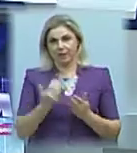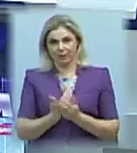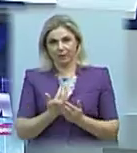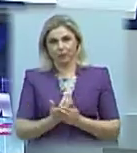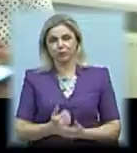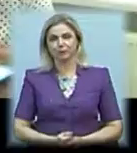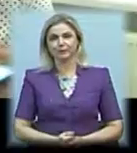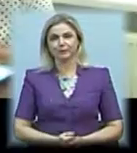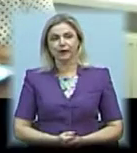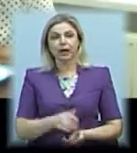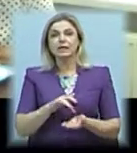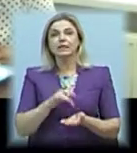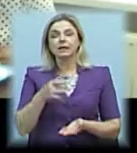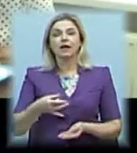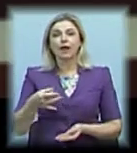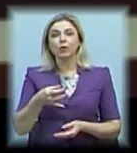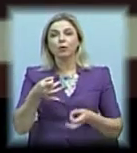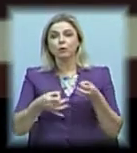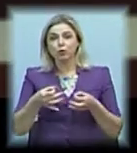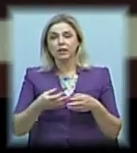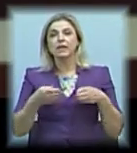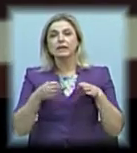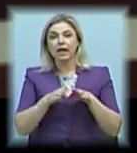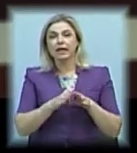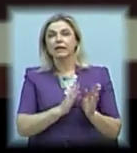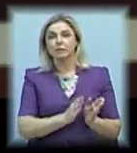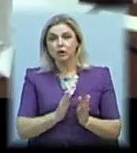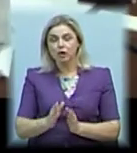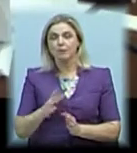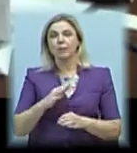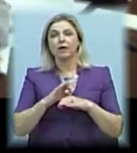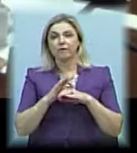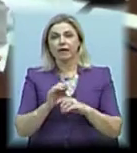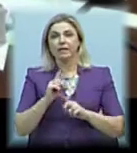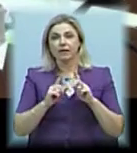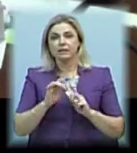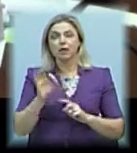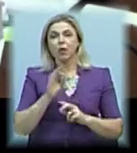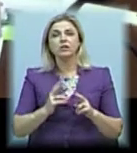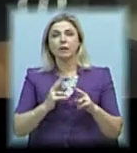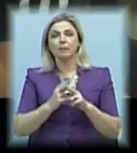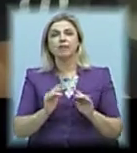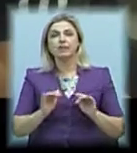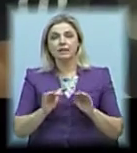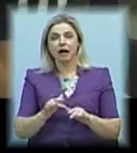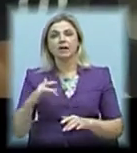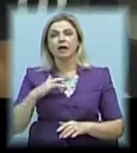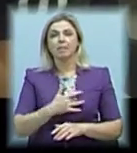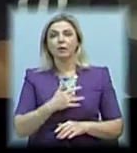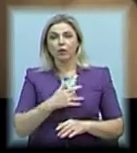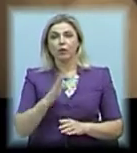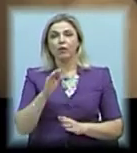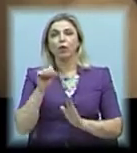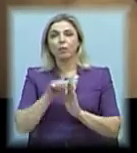випуску. У Центральному районному суді в закритому режимі відбулось засідання щодо обрання запобіжного заходу підозрюваному у